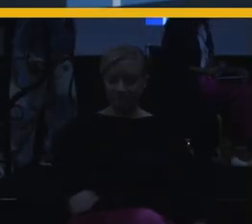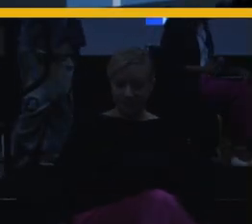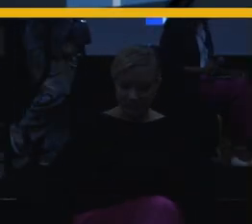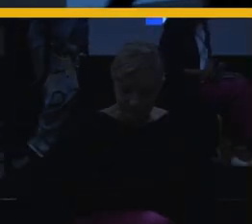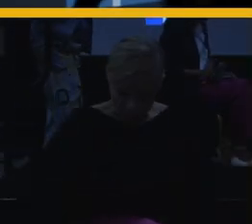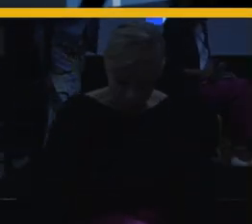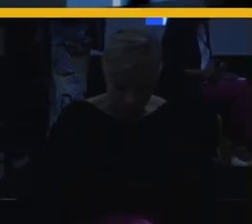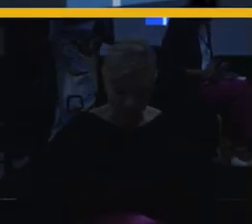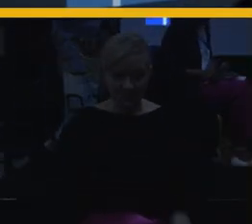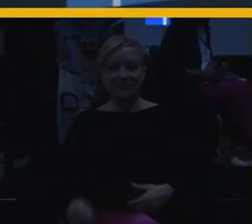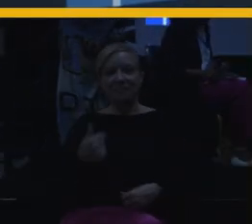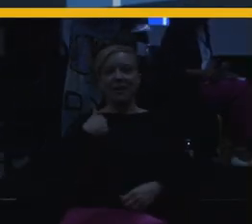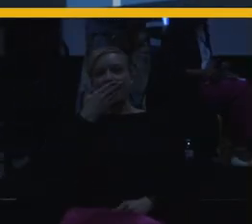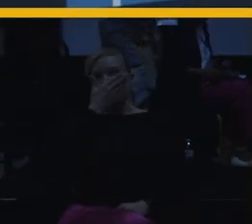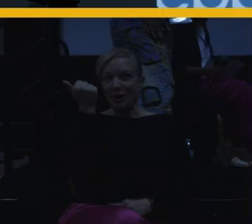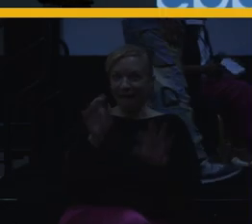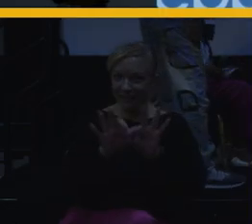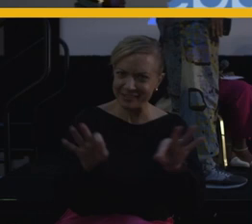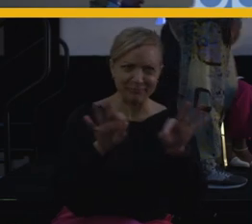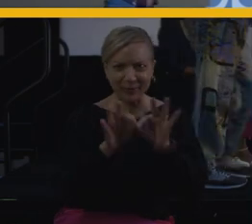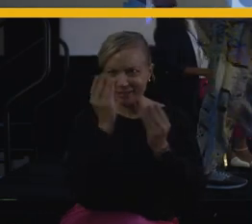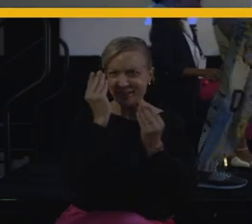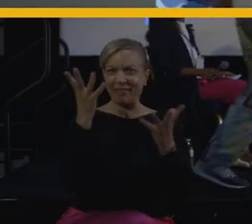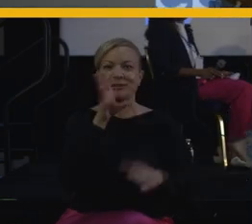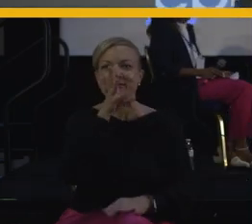I forgot to share the most important thing, which is that it's all in French